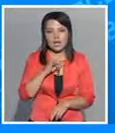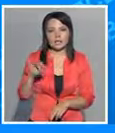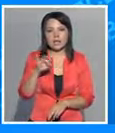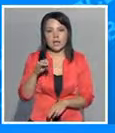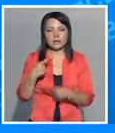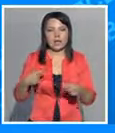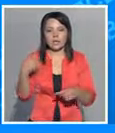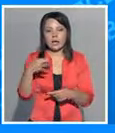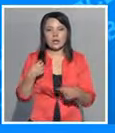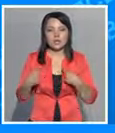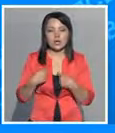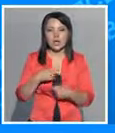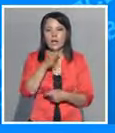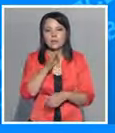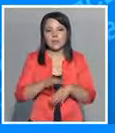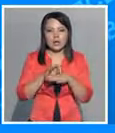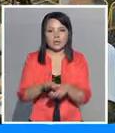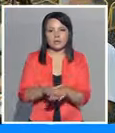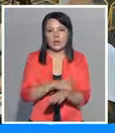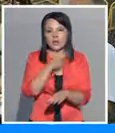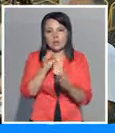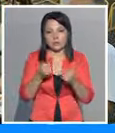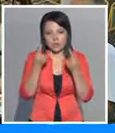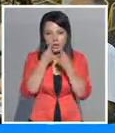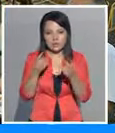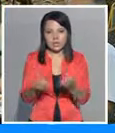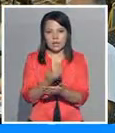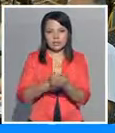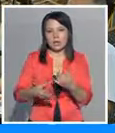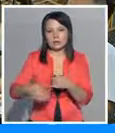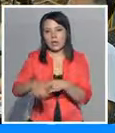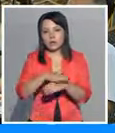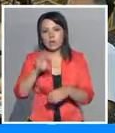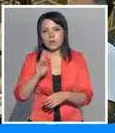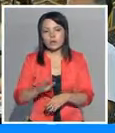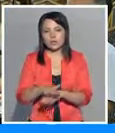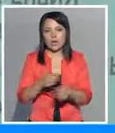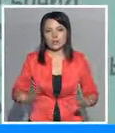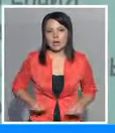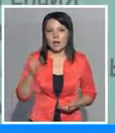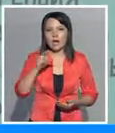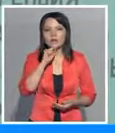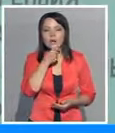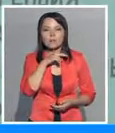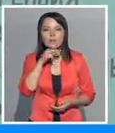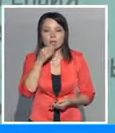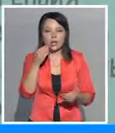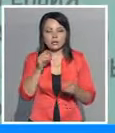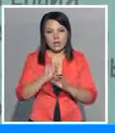жылға созылған қасіреттің зардабын әлі де тартып келетіндігін айтып, өңірдегі тұрғындардың әлеуметтік және экономикалық жағдайы тілге тиек